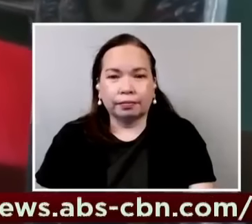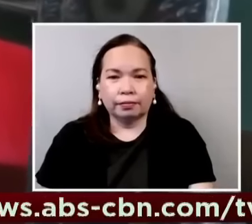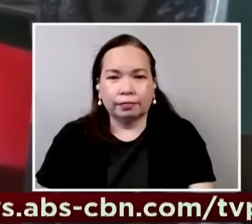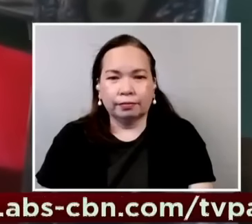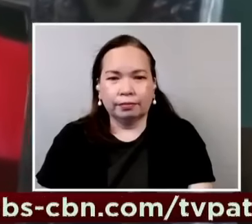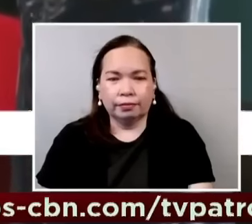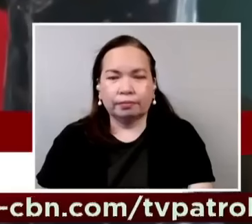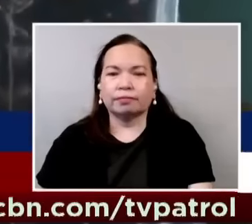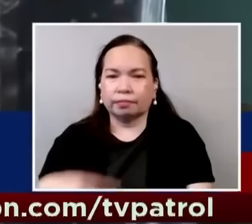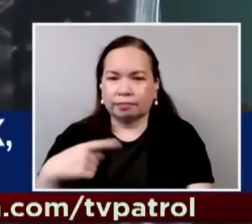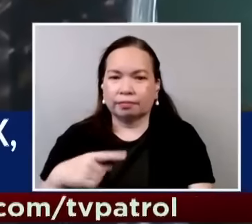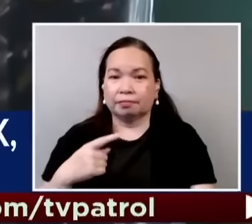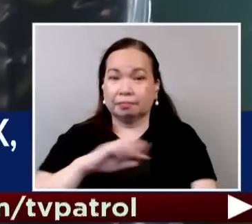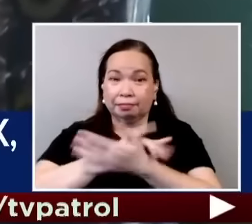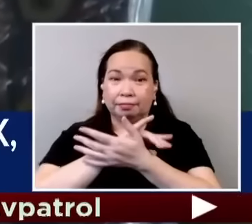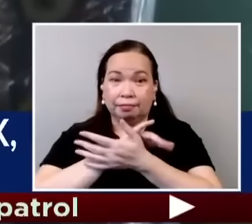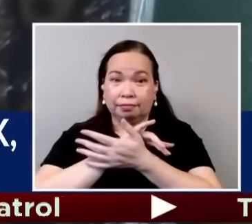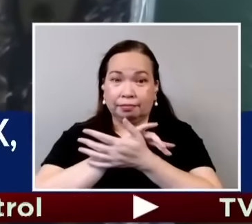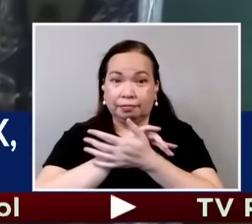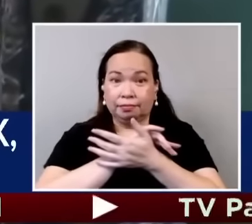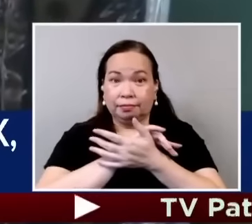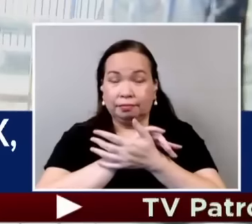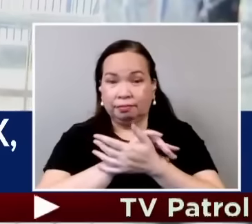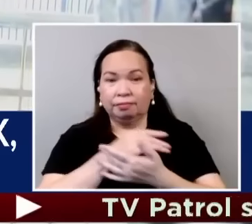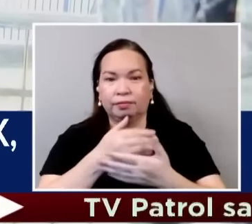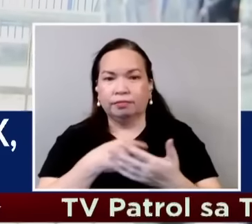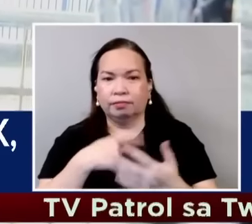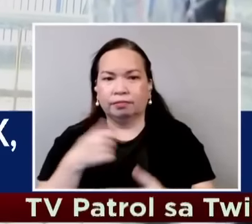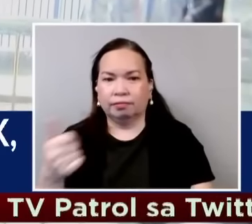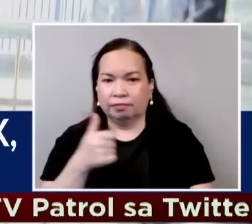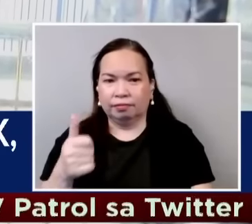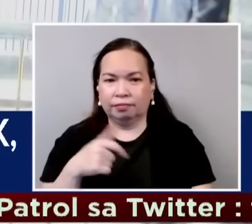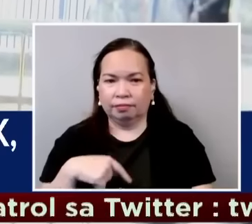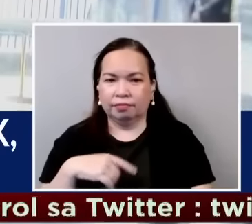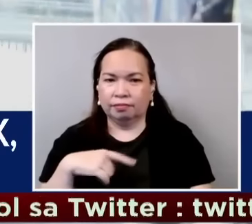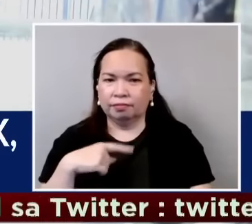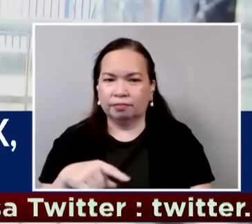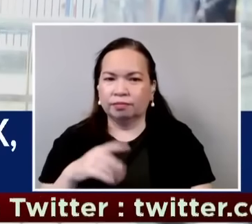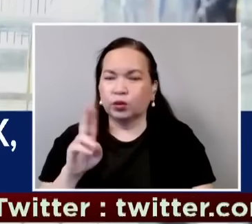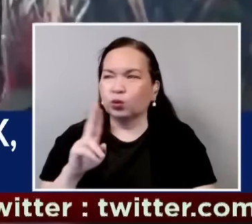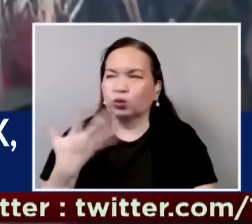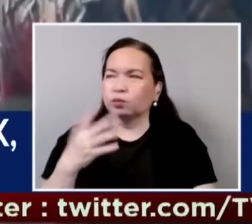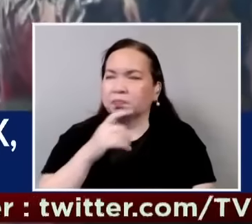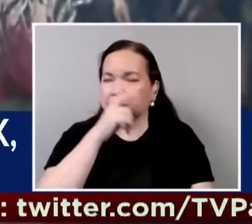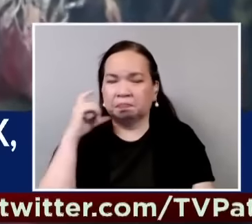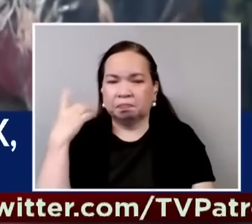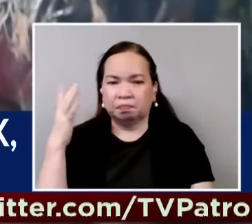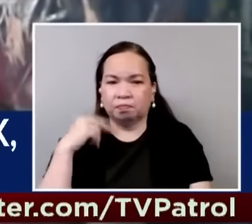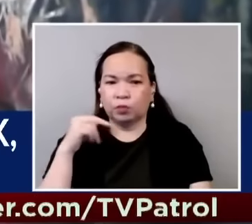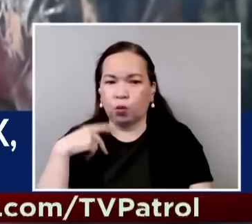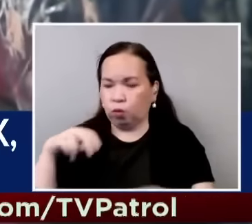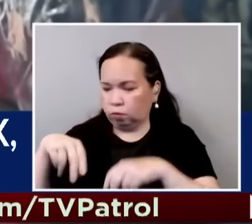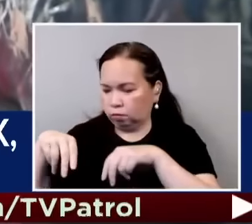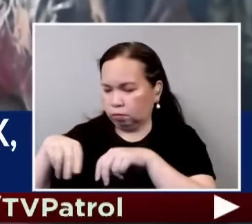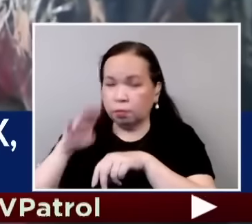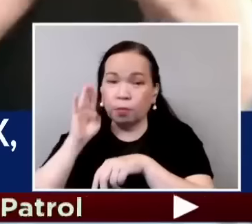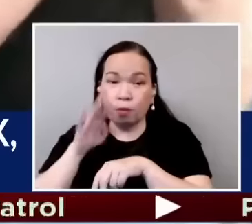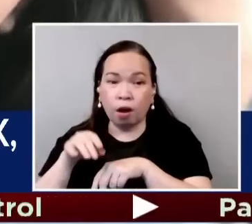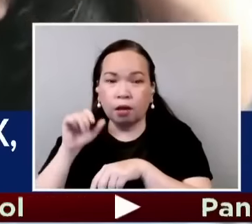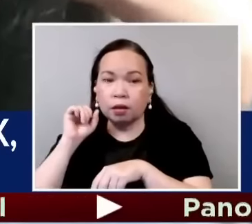Balik pre-pandemic ang asta ni Julina sa kanyang pagko-commute. Hindi na kasi siya nakasuot ng face mask, maging ang nakababatang kapatid at